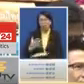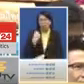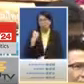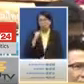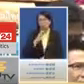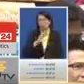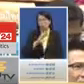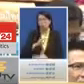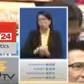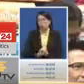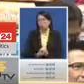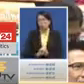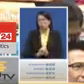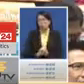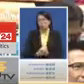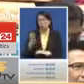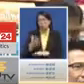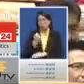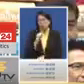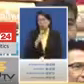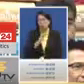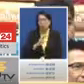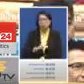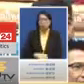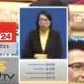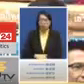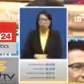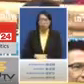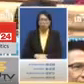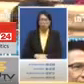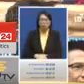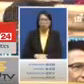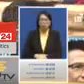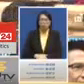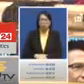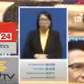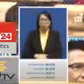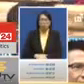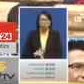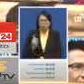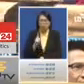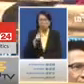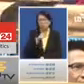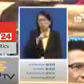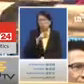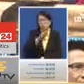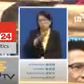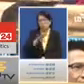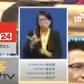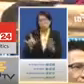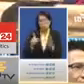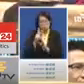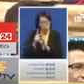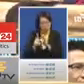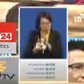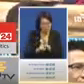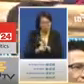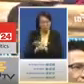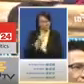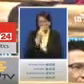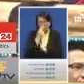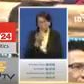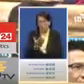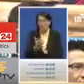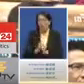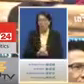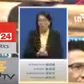เผด็จการในสภานะคะที่ลักหลับผ่านพรบกฎหมายสุดซอยนะคะ ก่อนนะครับ